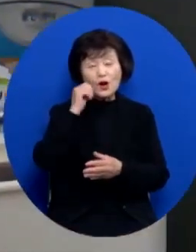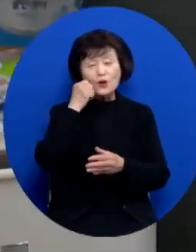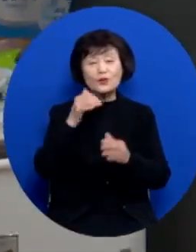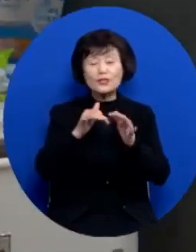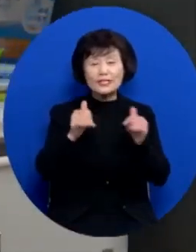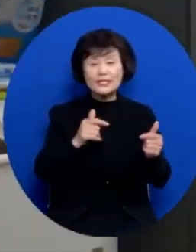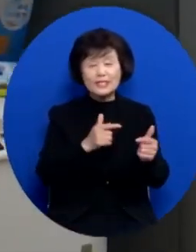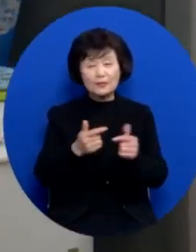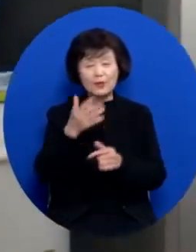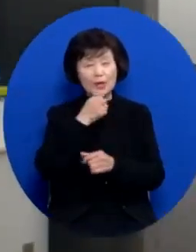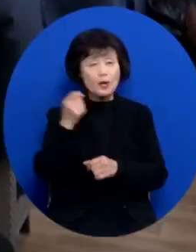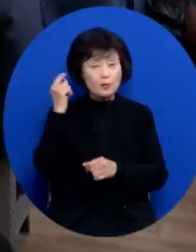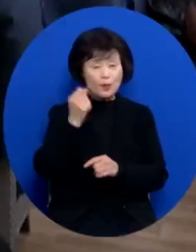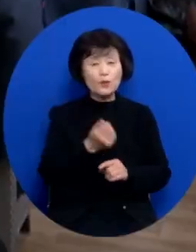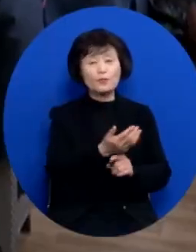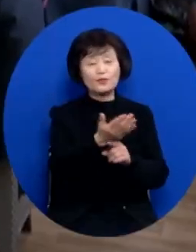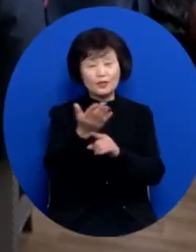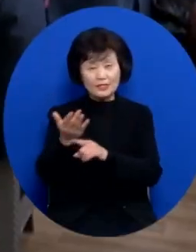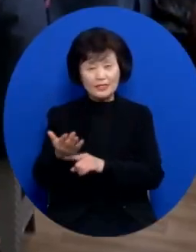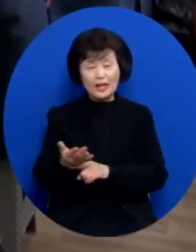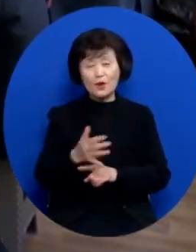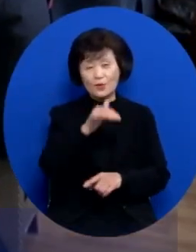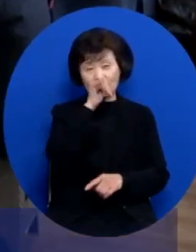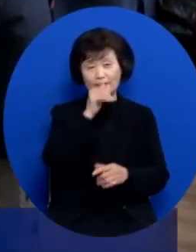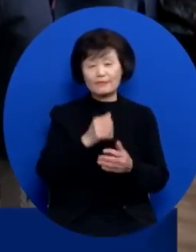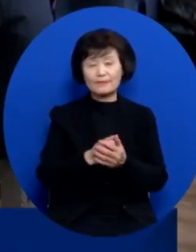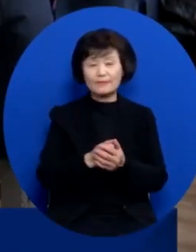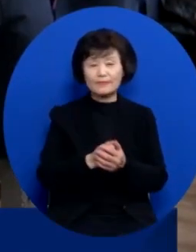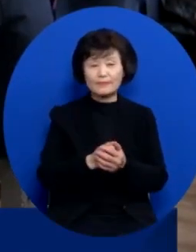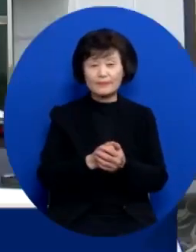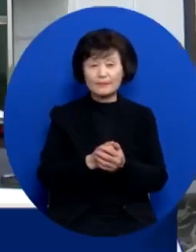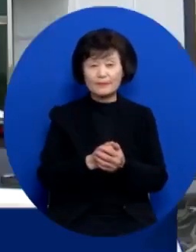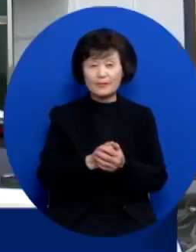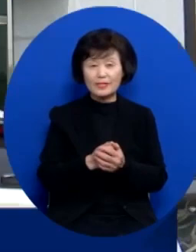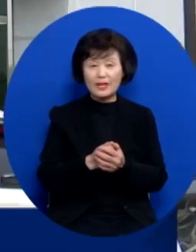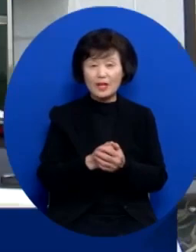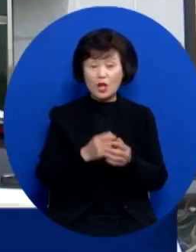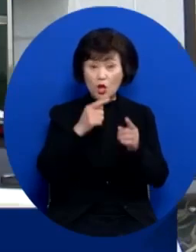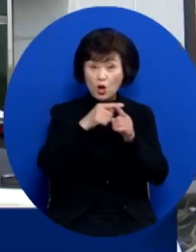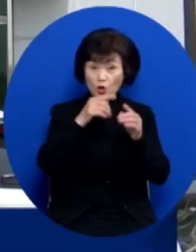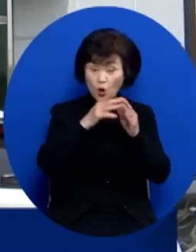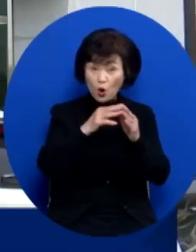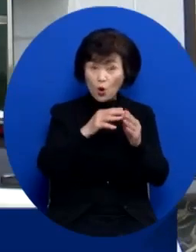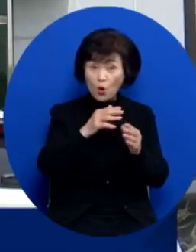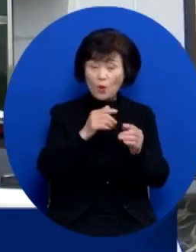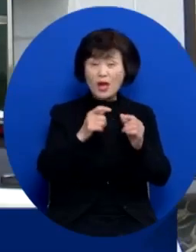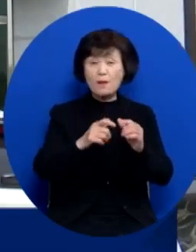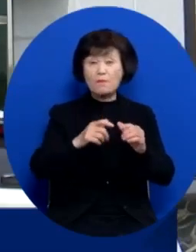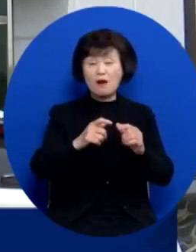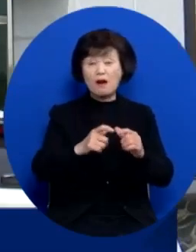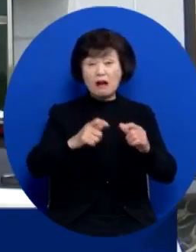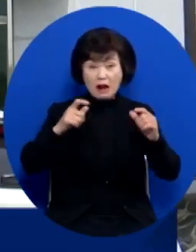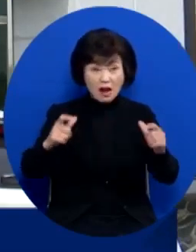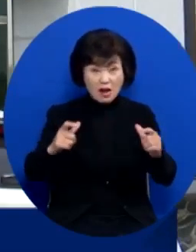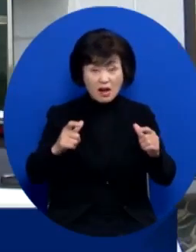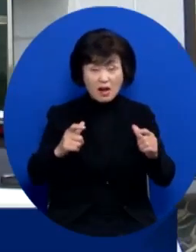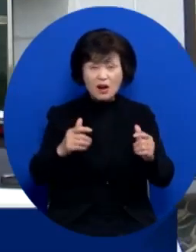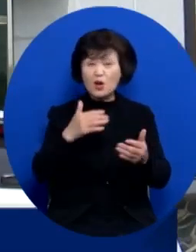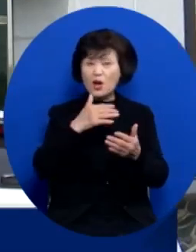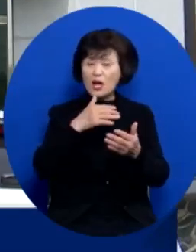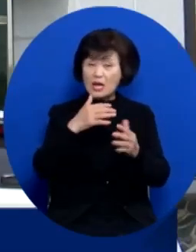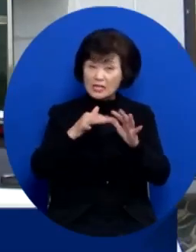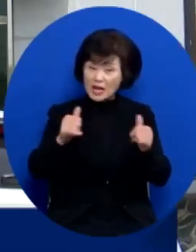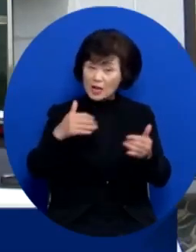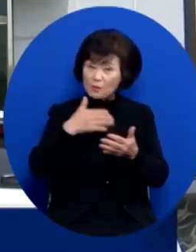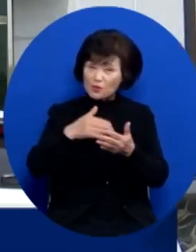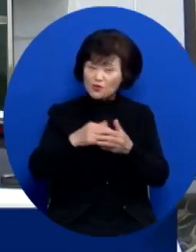주민들에게 소중한 공간으로 자리매김하게 됐습니다. 교회를 확장을 시키거나 숫자를 확 늘리는